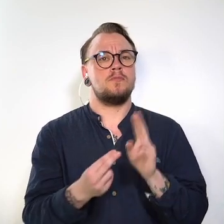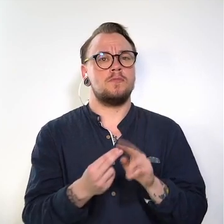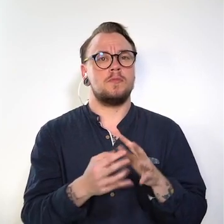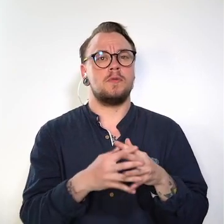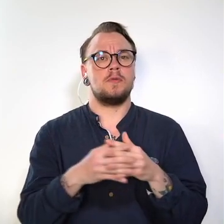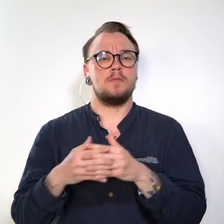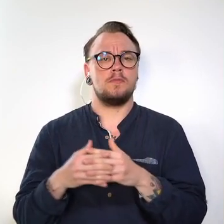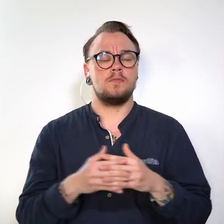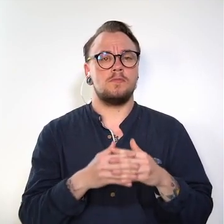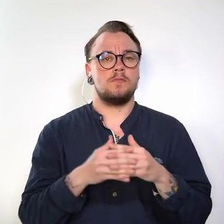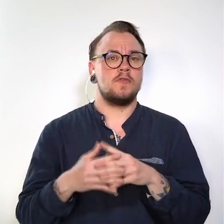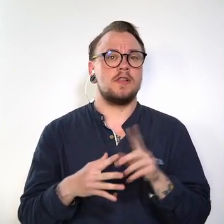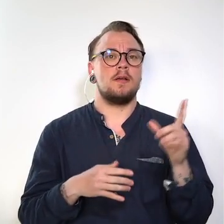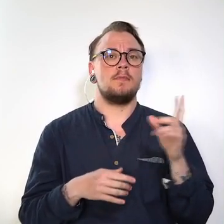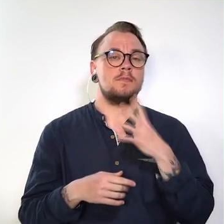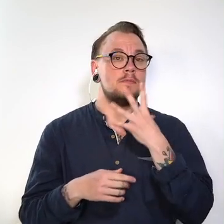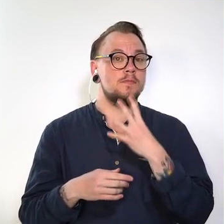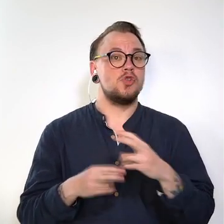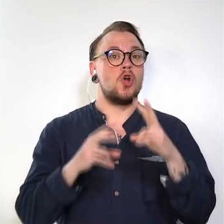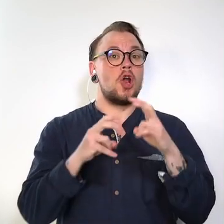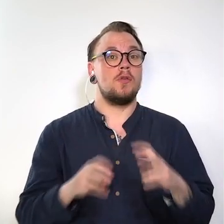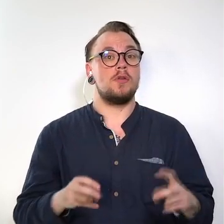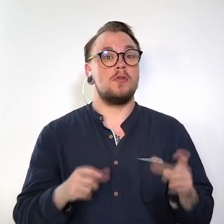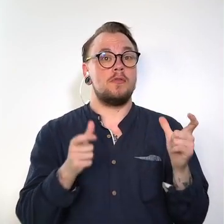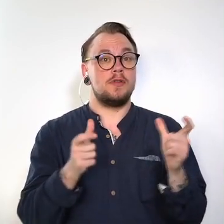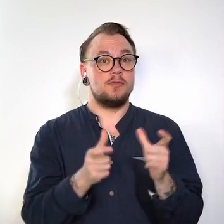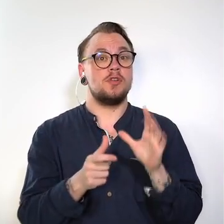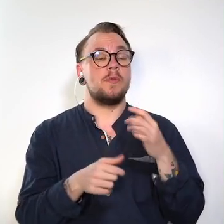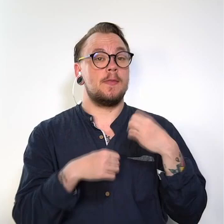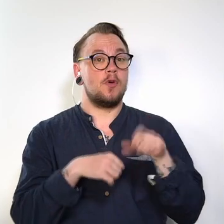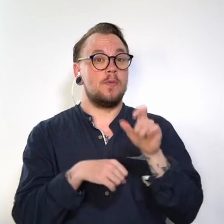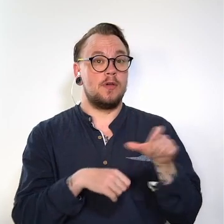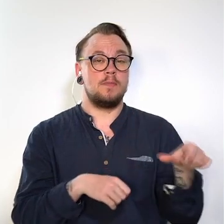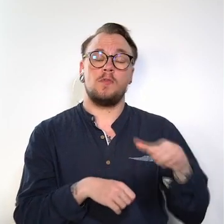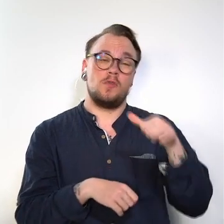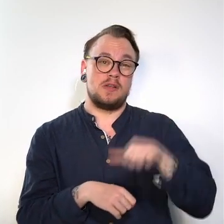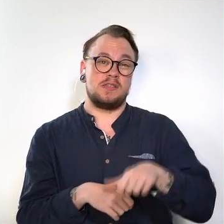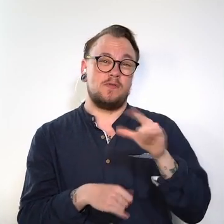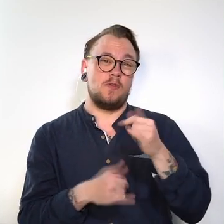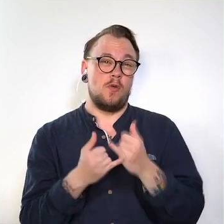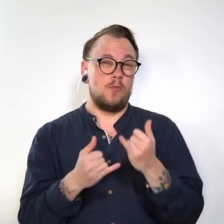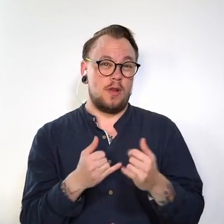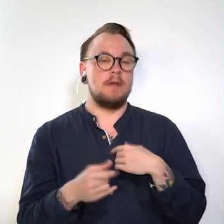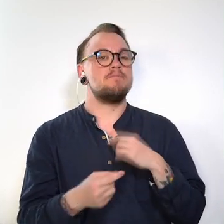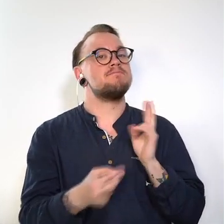APSA-A:n toimijoihin 90-luvun lopulla. Ja heidän kanssaan rupesin